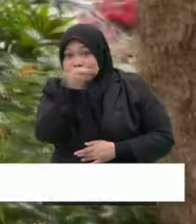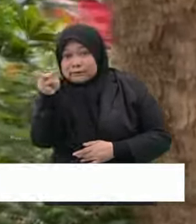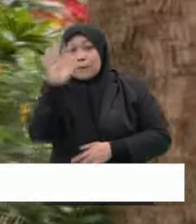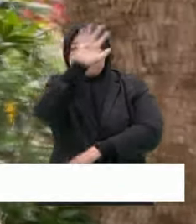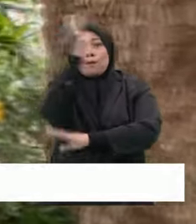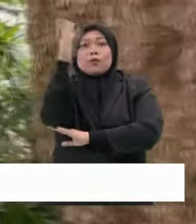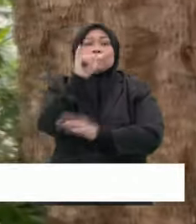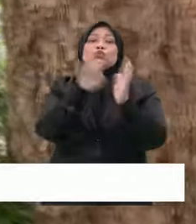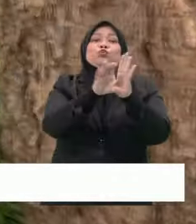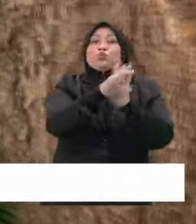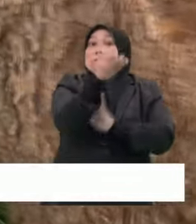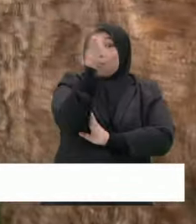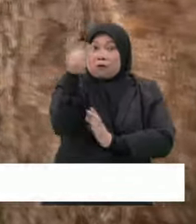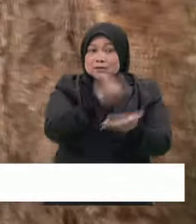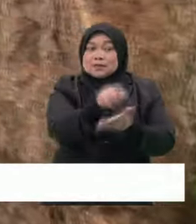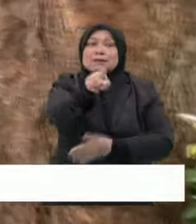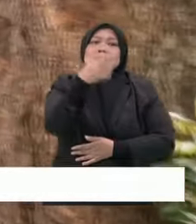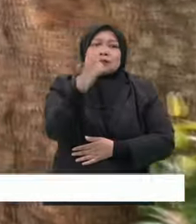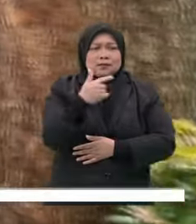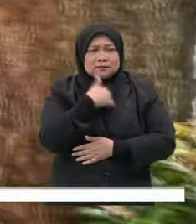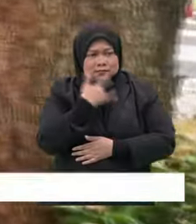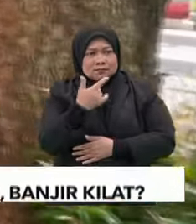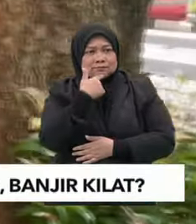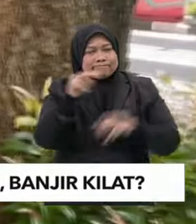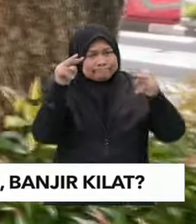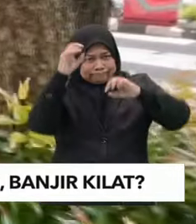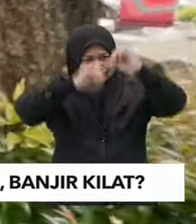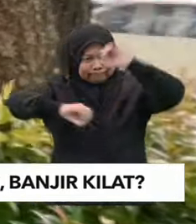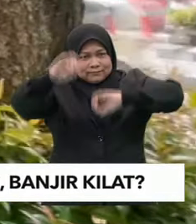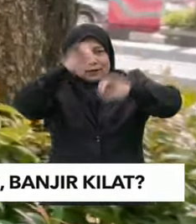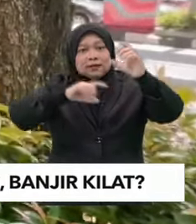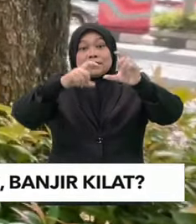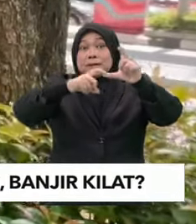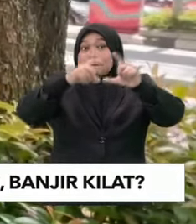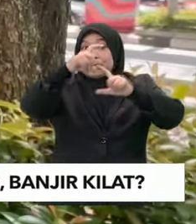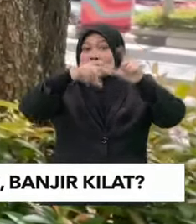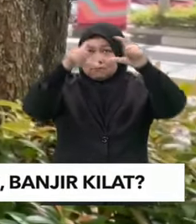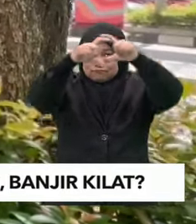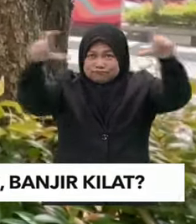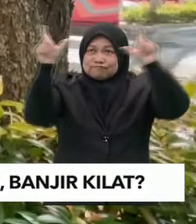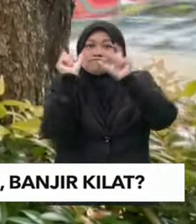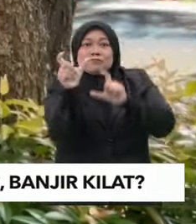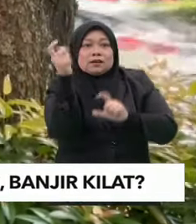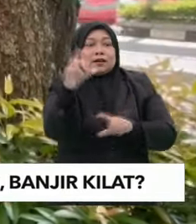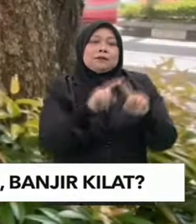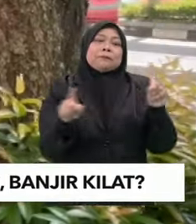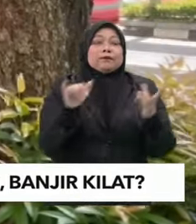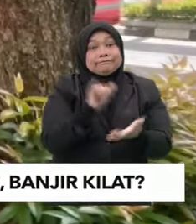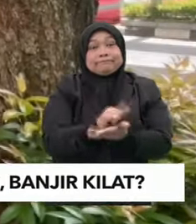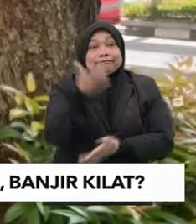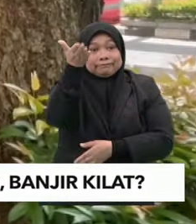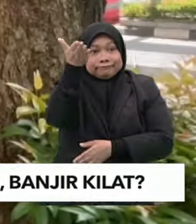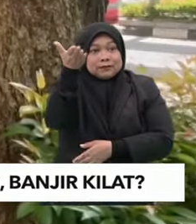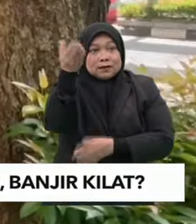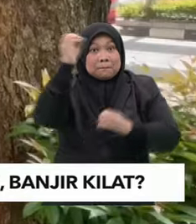pokok ini sebagai salah satu contohnya, ini sudah pun berada dalam pemantauan di BKL, ada papan tanda juga di sana. Tapi itulah,